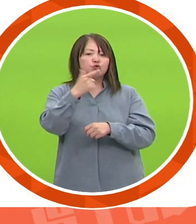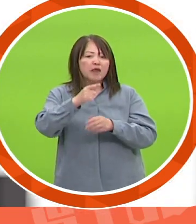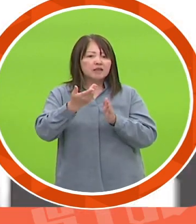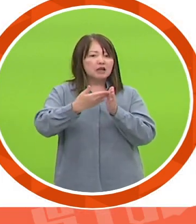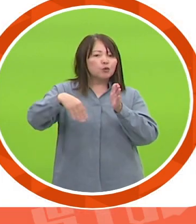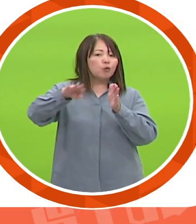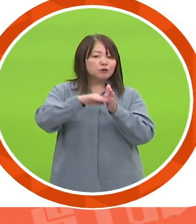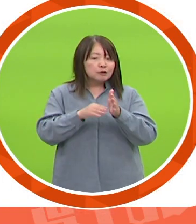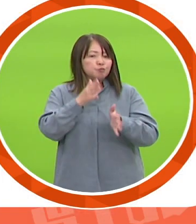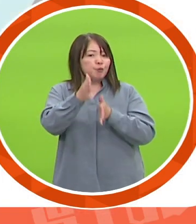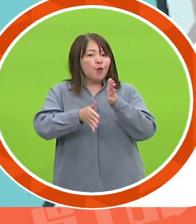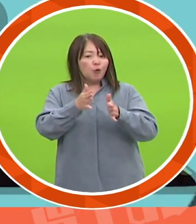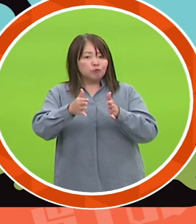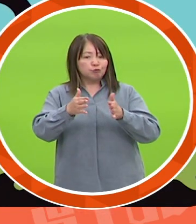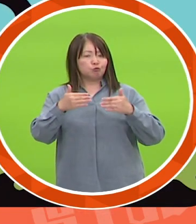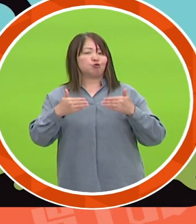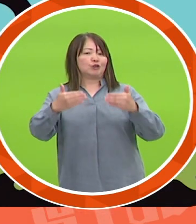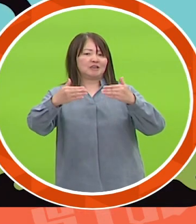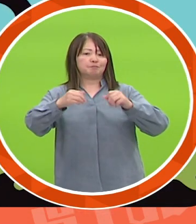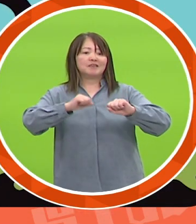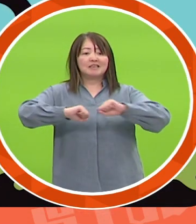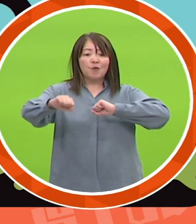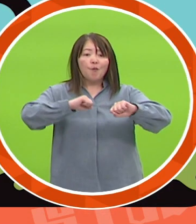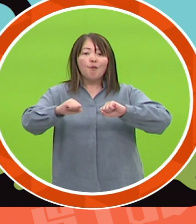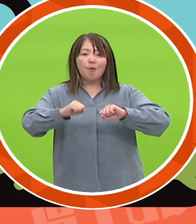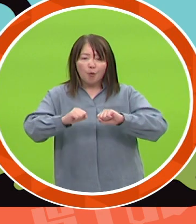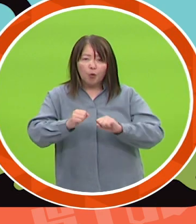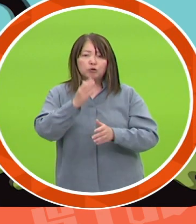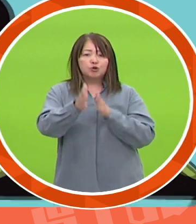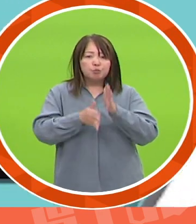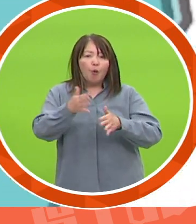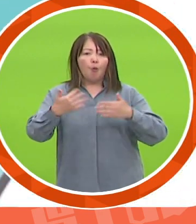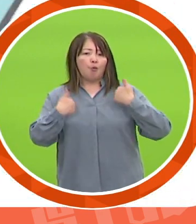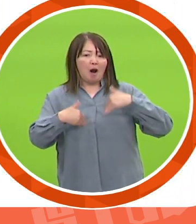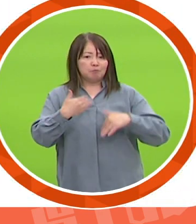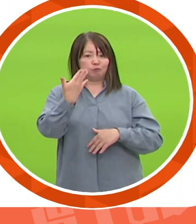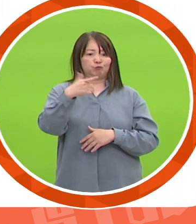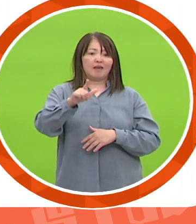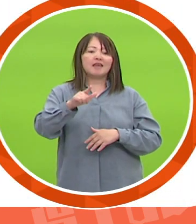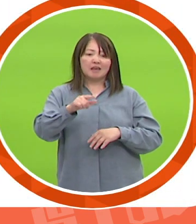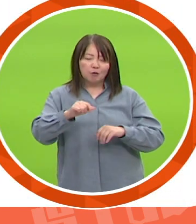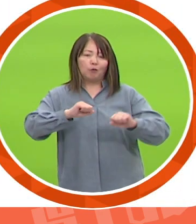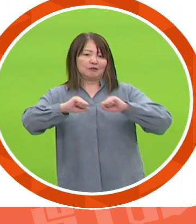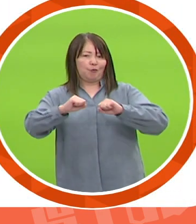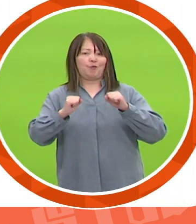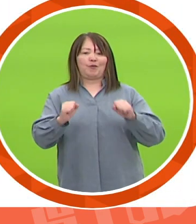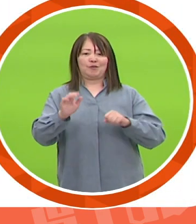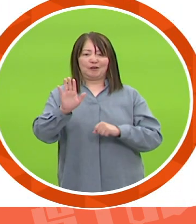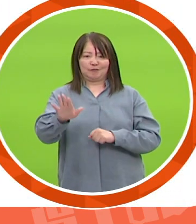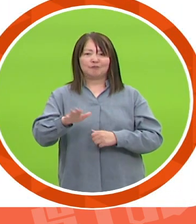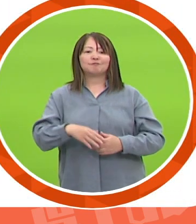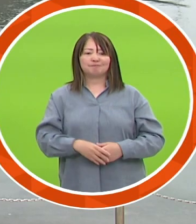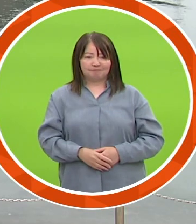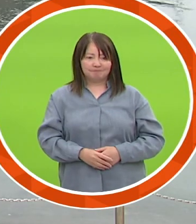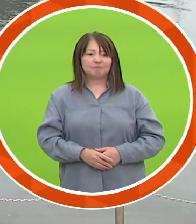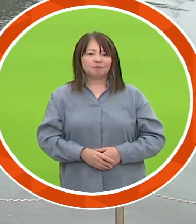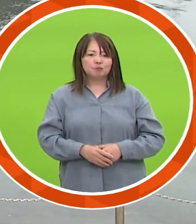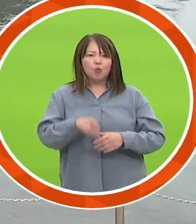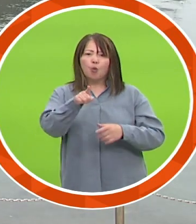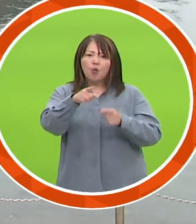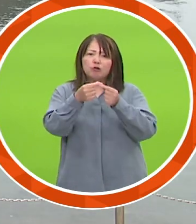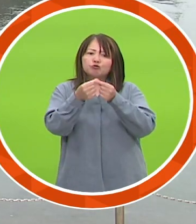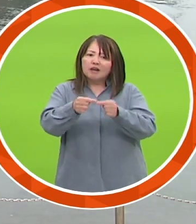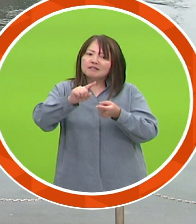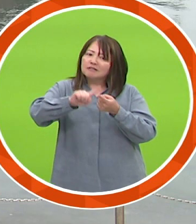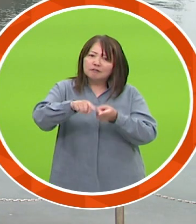スポーツブランディング推進事業、スポーツ&ワンダークレ、通称スポワンクレというブランディング事業を行っています。 具体的に